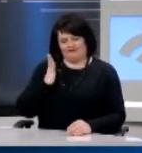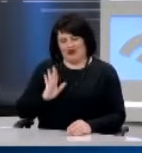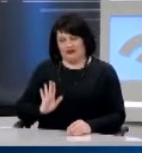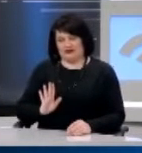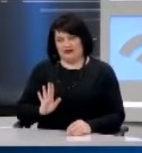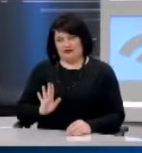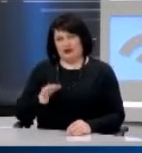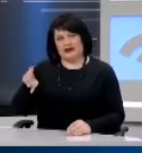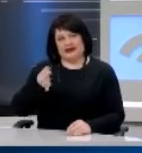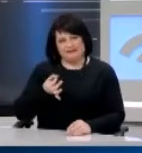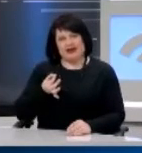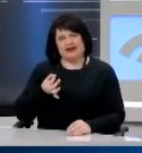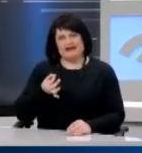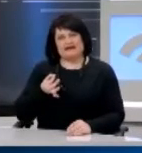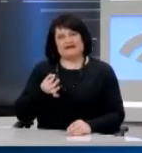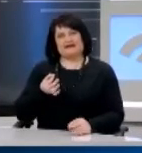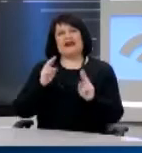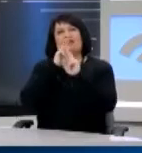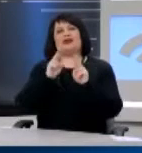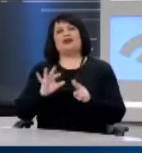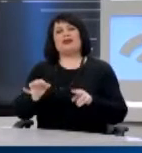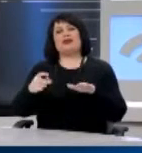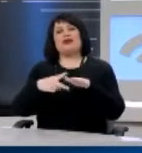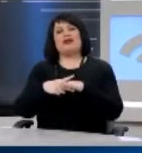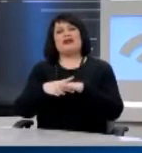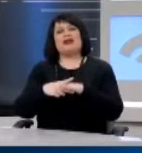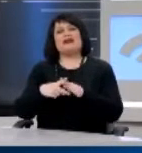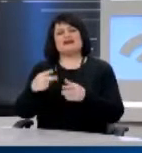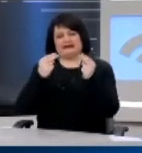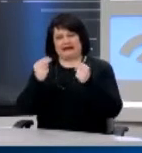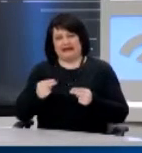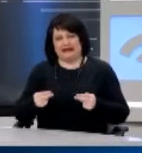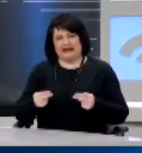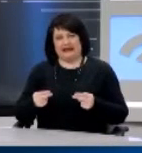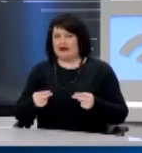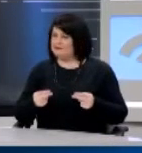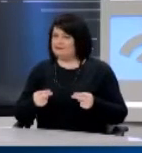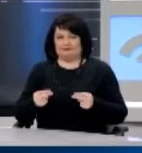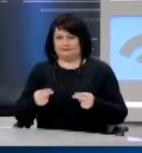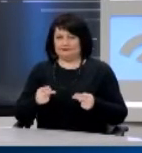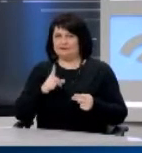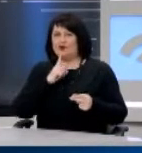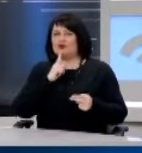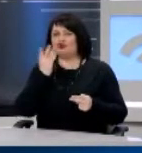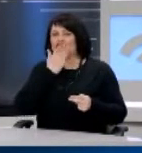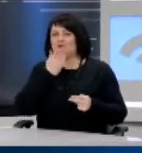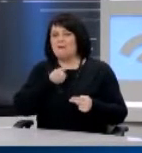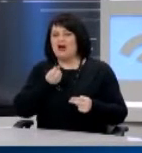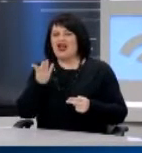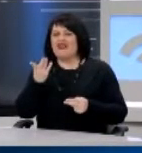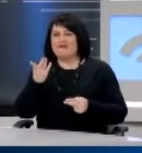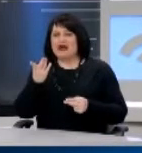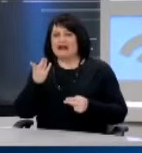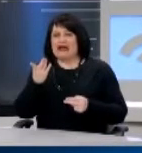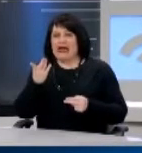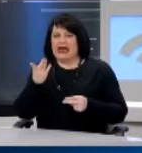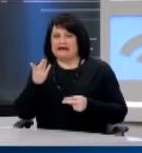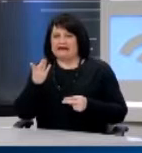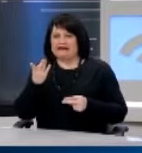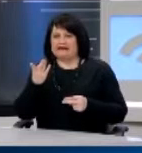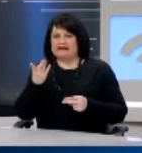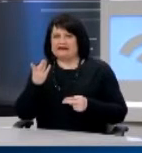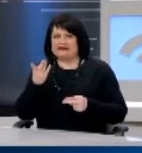Ταμείου. Δεν είναι γραμμική συνάρτηση ο ρυθμός της ανάπτυξης με το επίπεδο της κοινωνικής προστασίας. Δεν